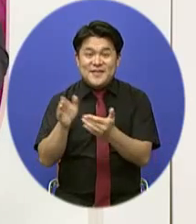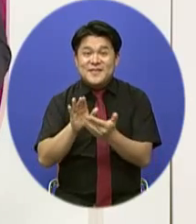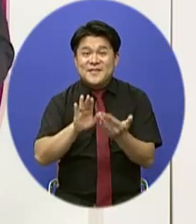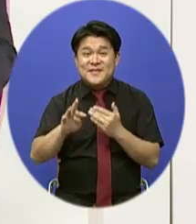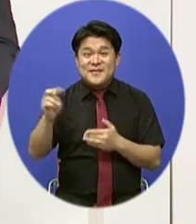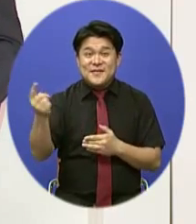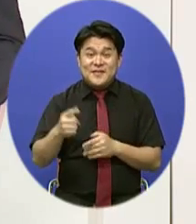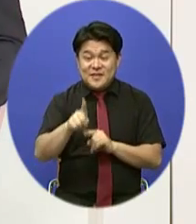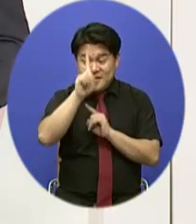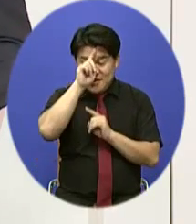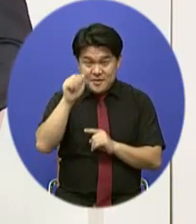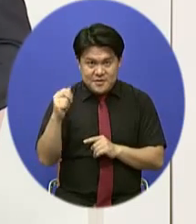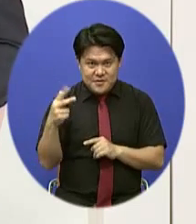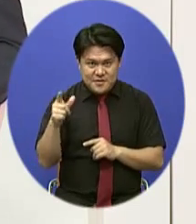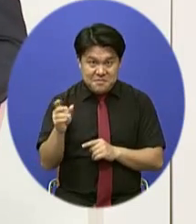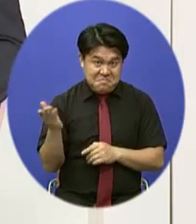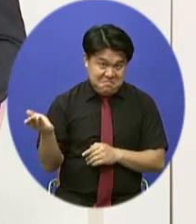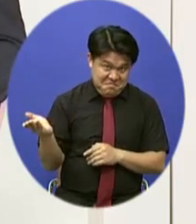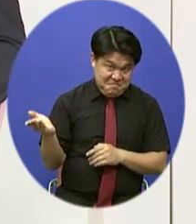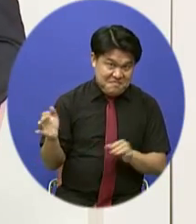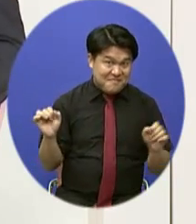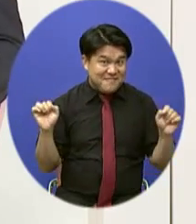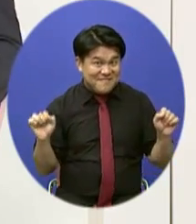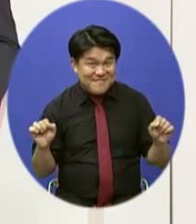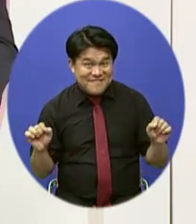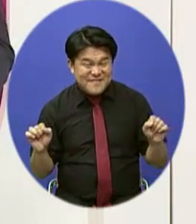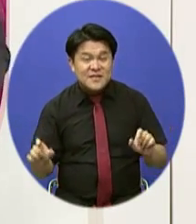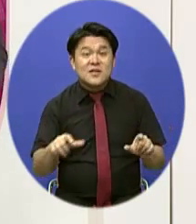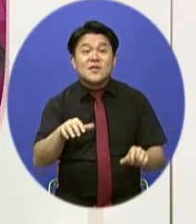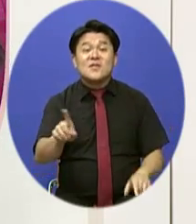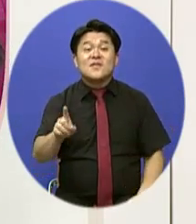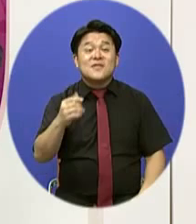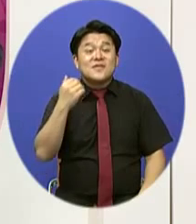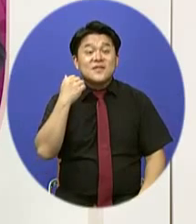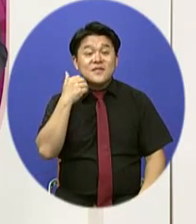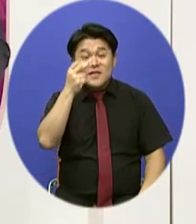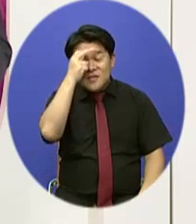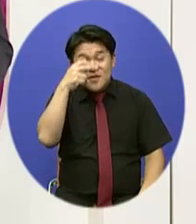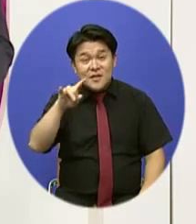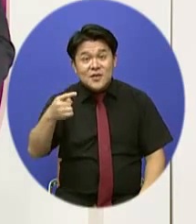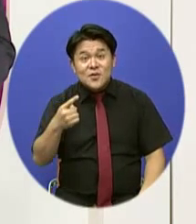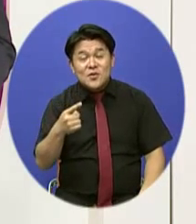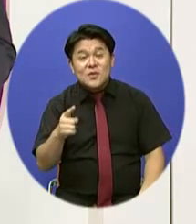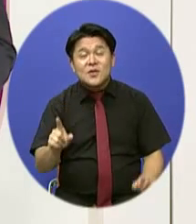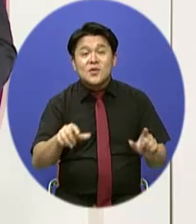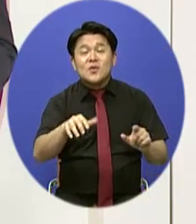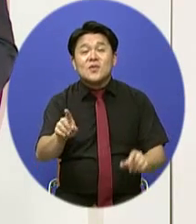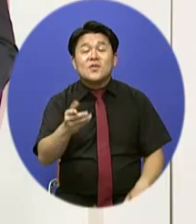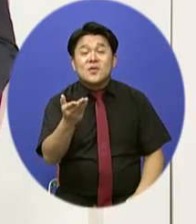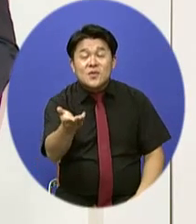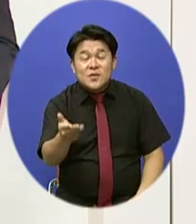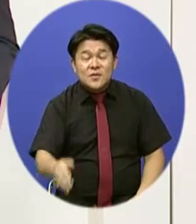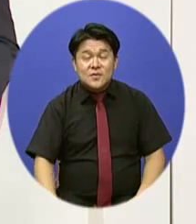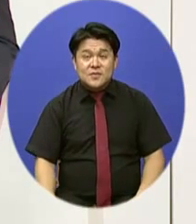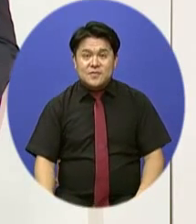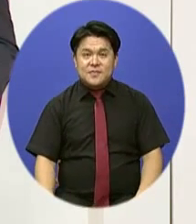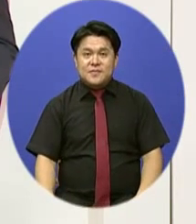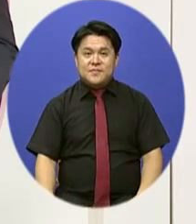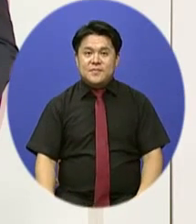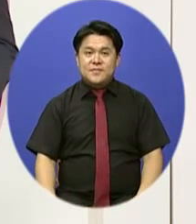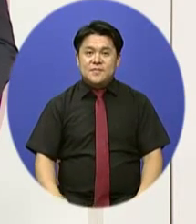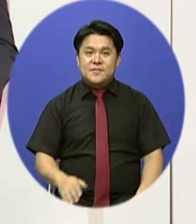나왔습니다. 예. 안녕하셨어요. 어디 사시는 예, 최태호님이시죠? 예. 어디 사세요?